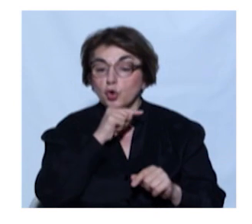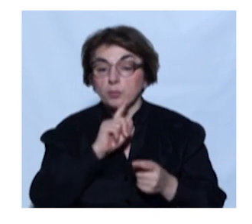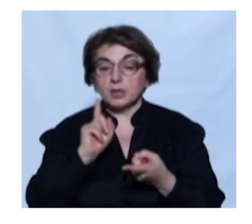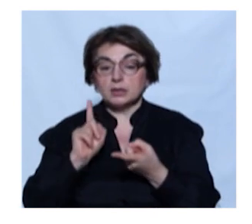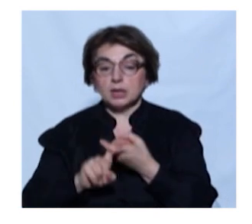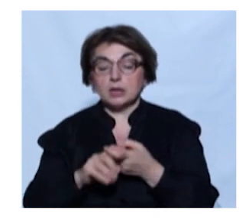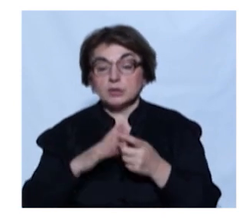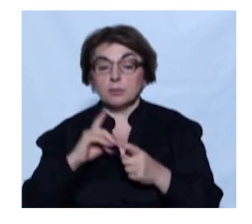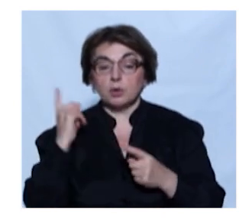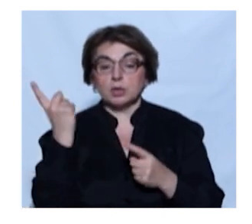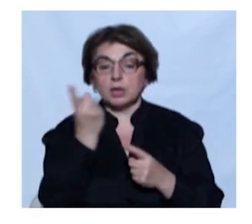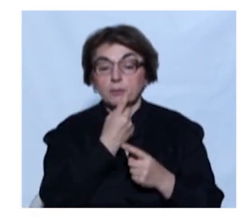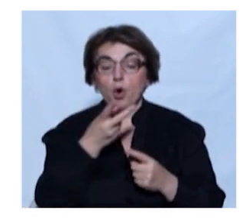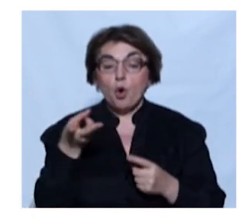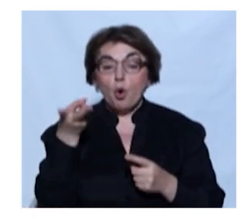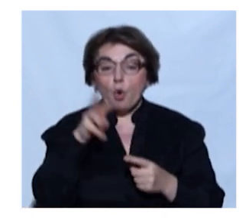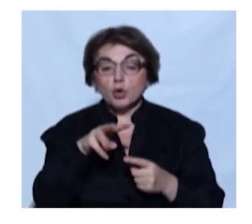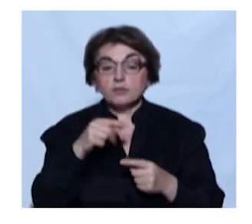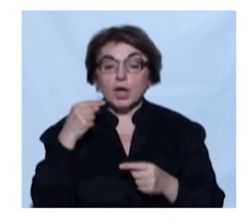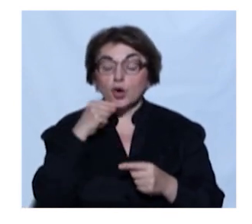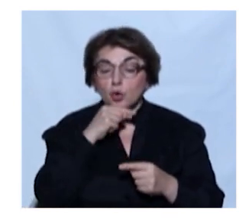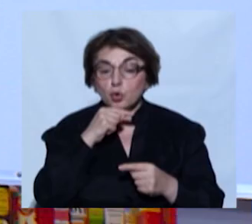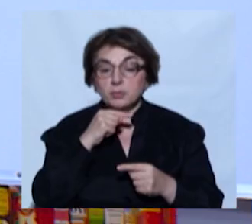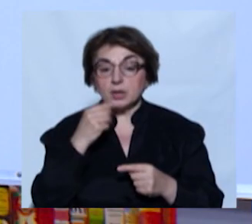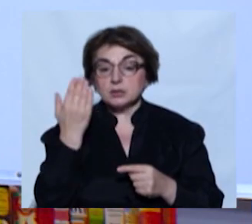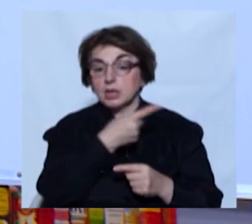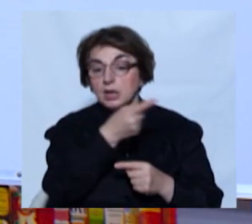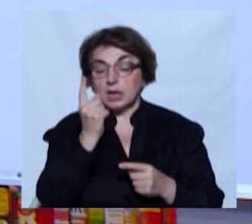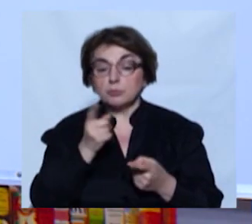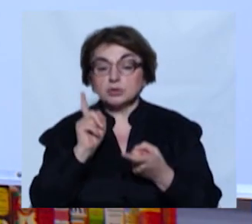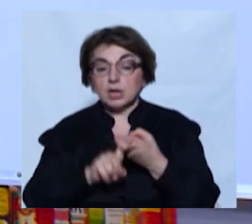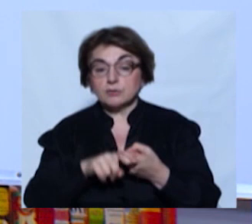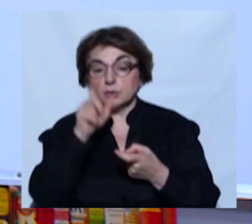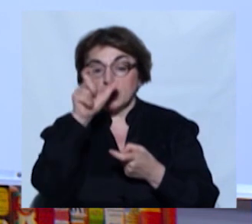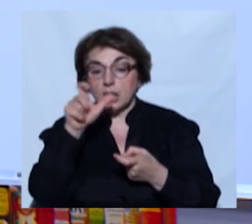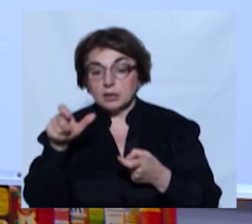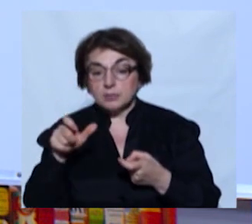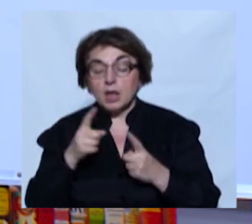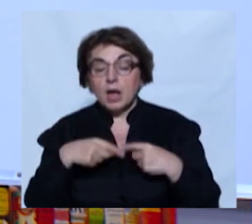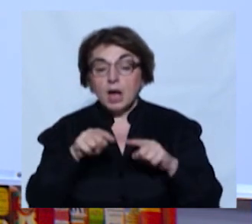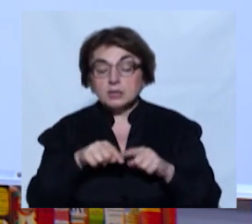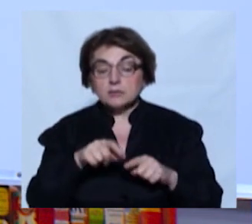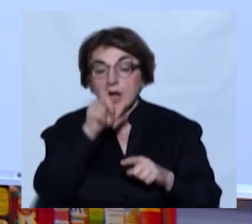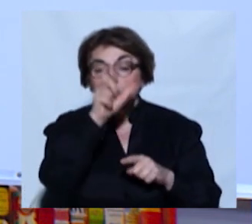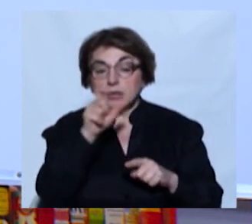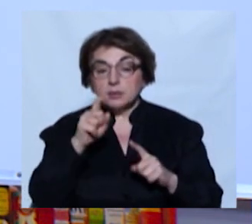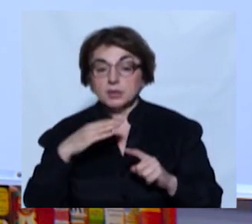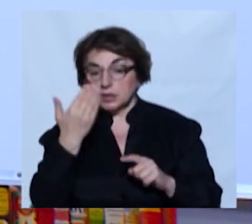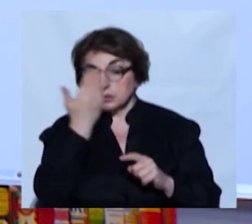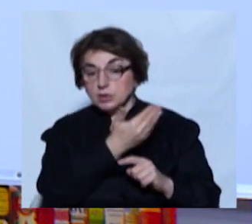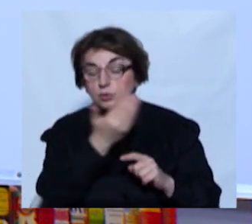დაკავშირებულია გარემოსთან, ორივე დაკავშირებულია საზოგადოებასთან და ადამიანთა საზოგადოების განვითარებას